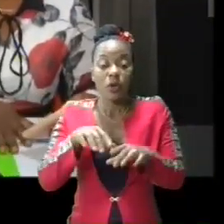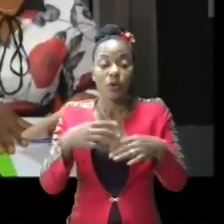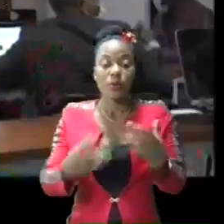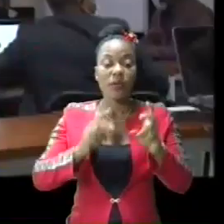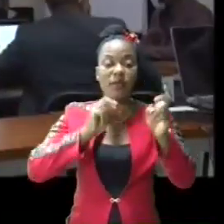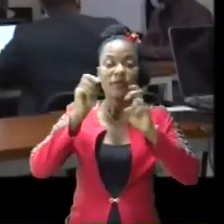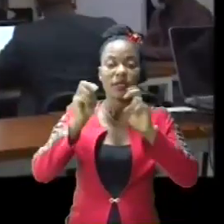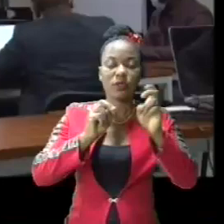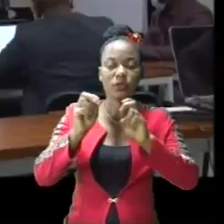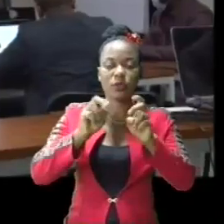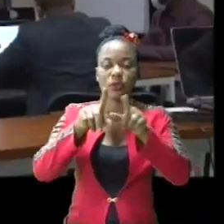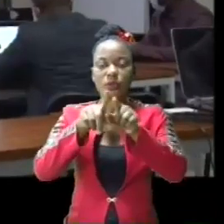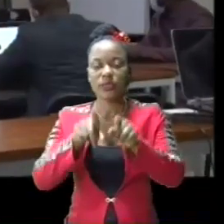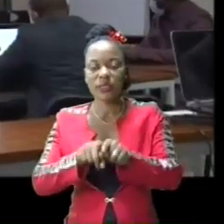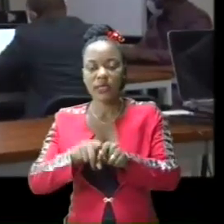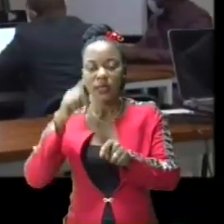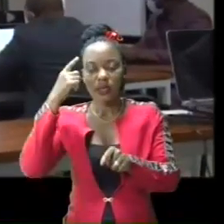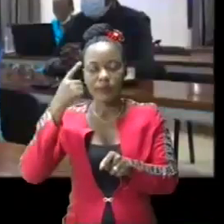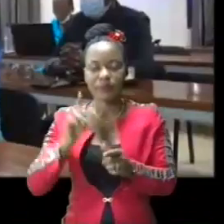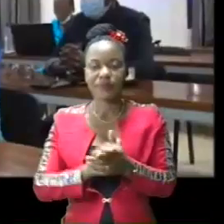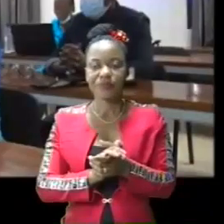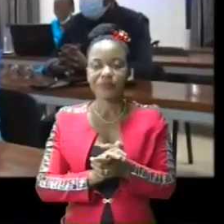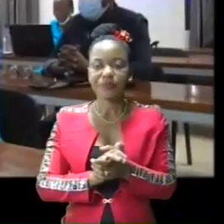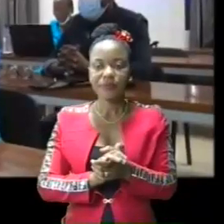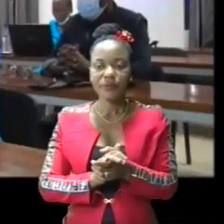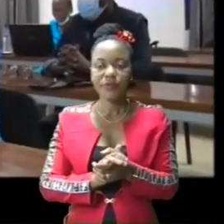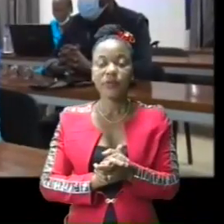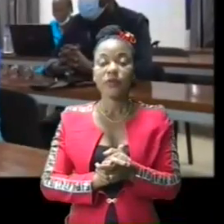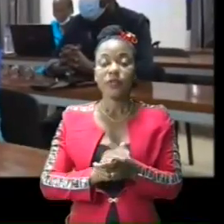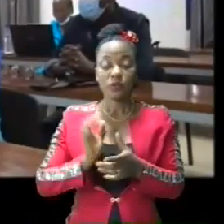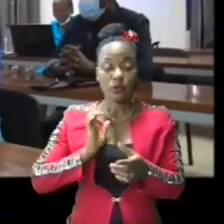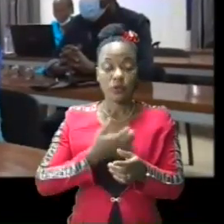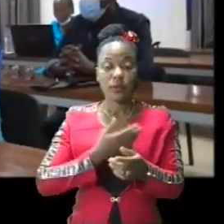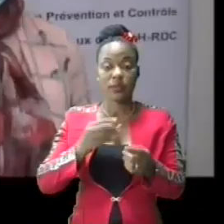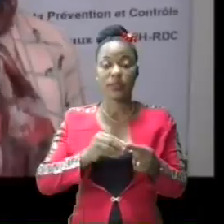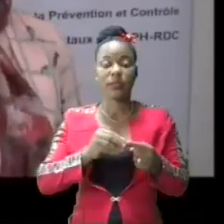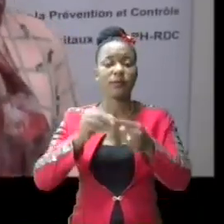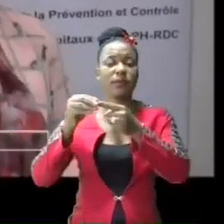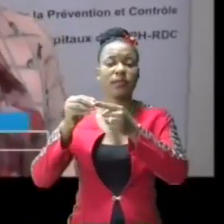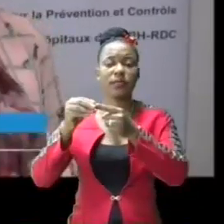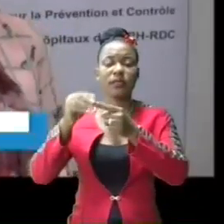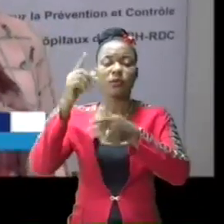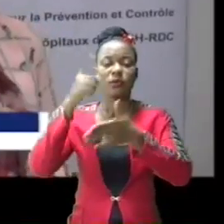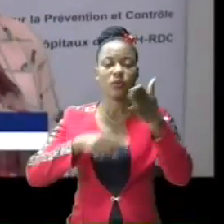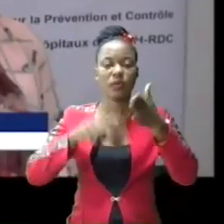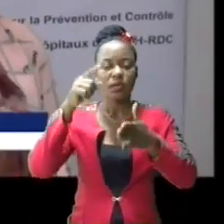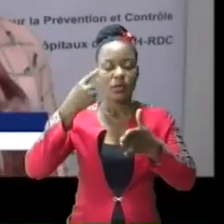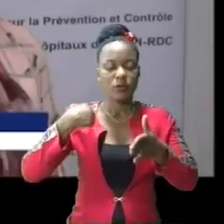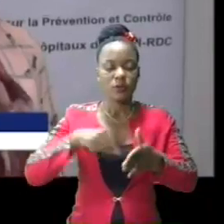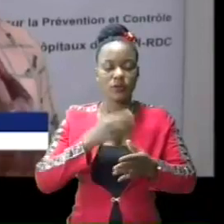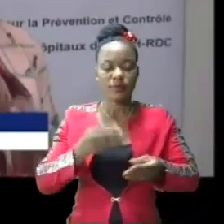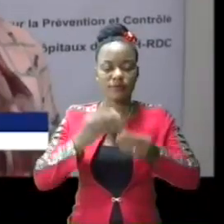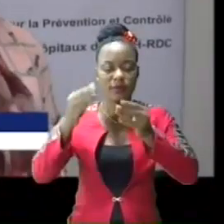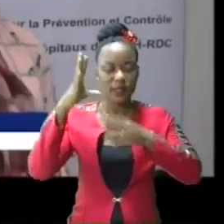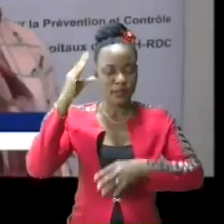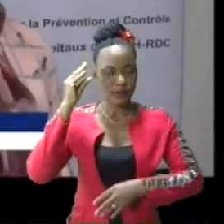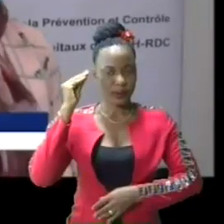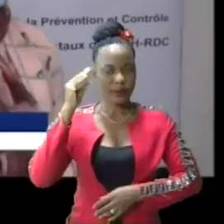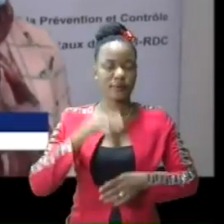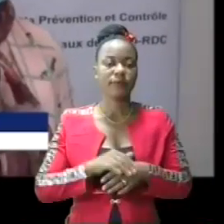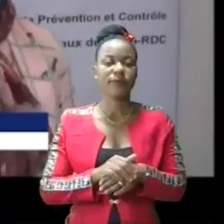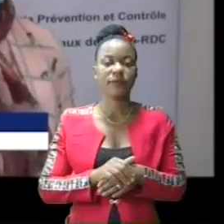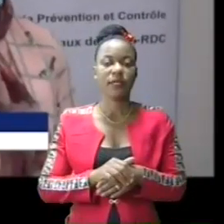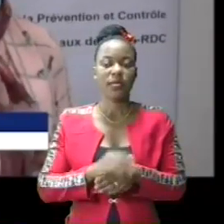le profil des modules à élaborer. Une autre particularité pour nous, c'est d'avoir mis en exergue